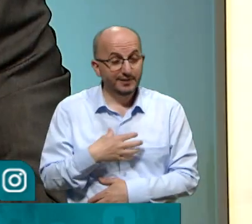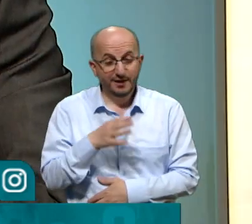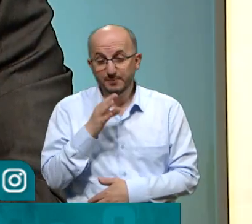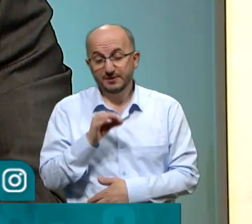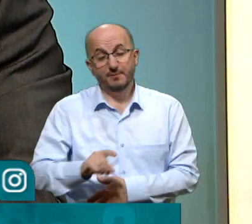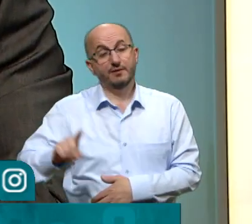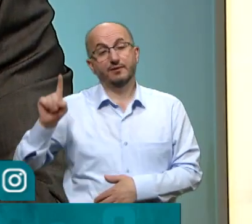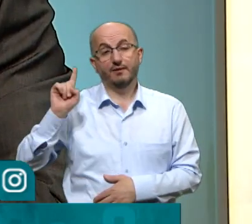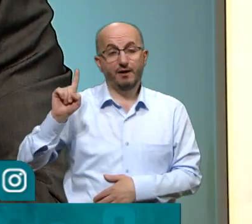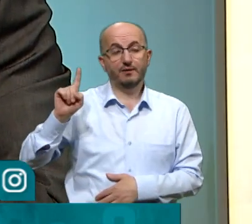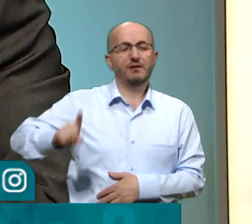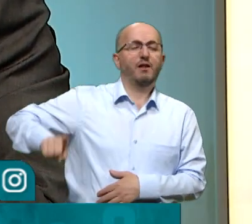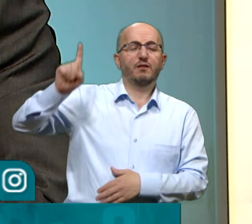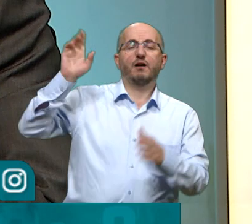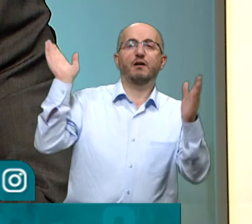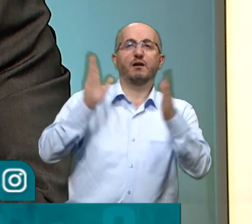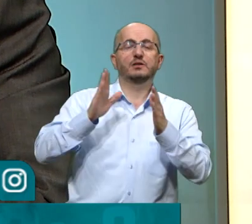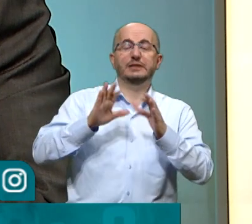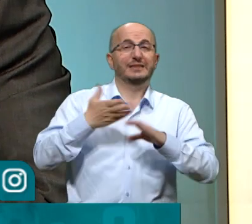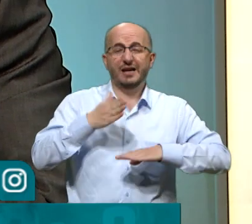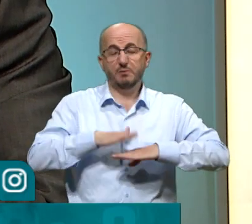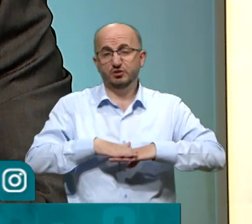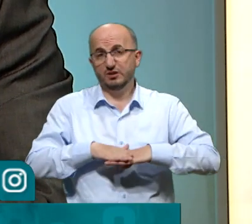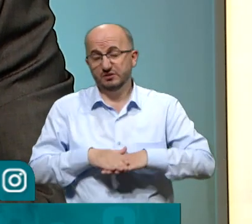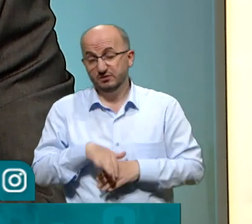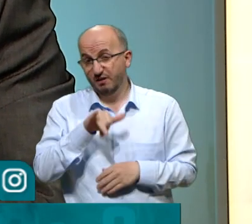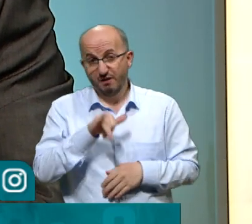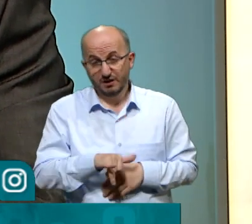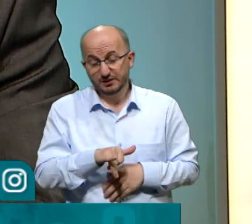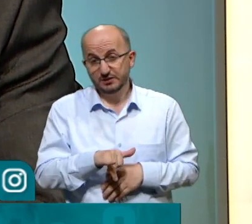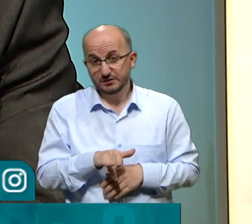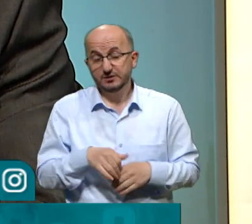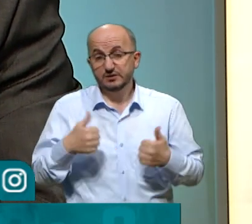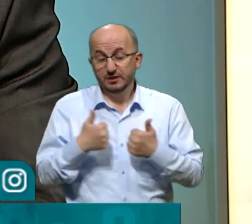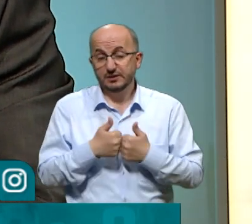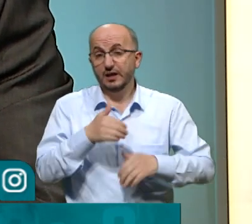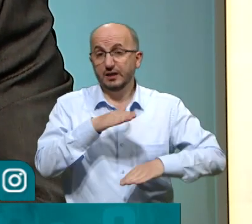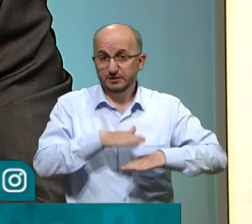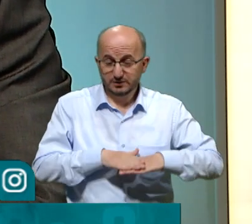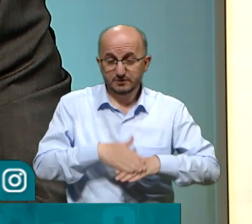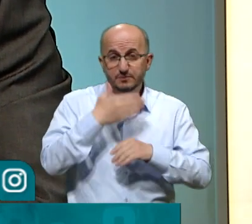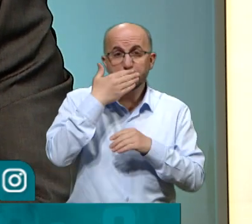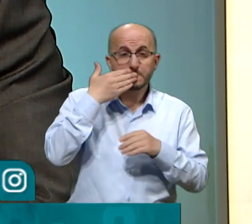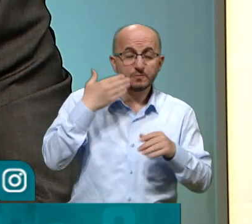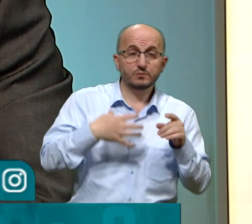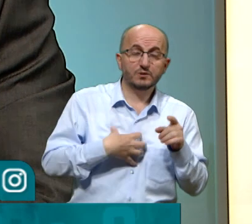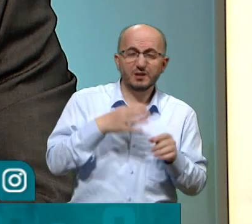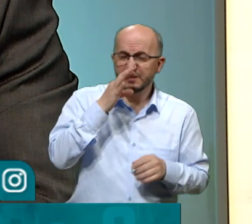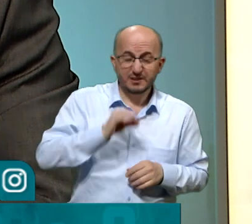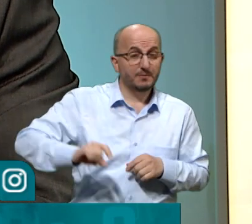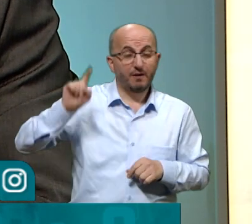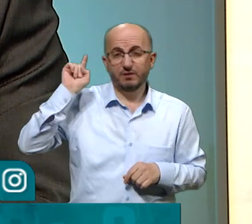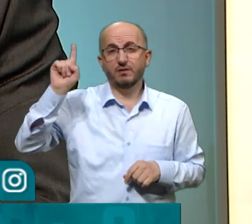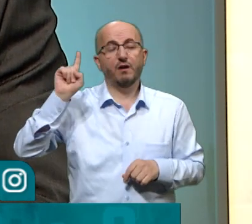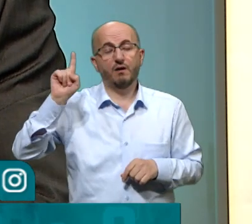namazın Allah zaman Allah'a karşı bu ne yapacaksın Bu hakkı yerine getireceksin kaza edeceksin orucun sahibi kim Allah